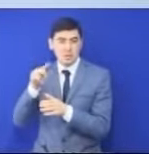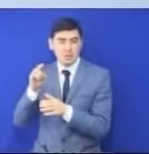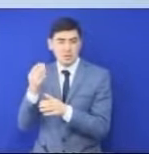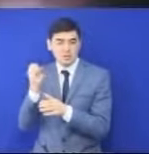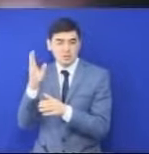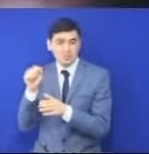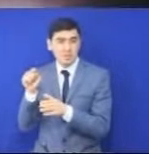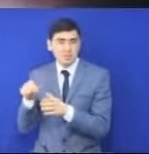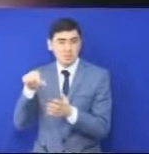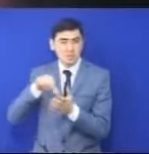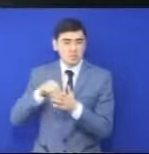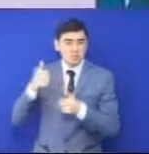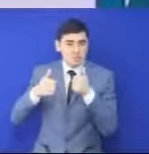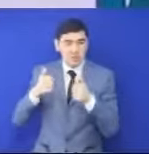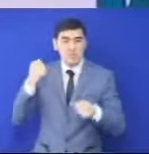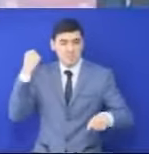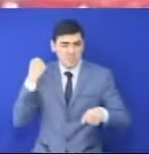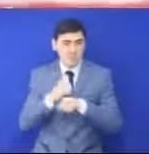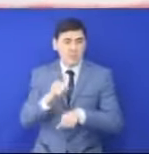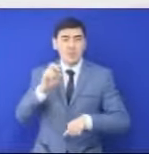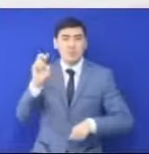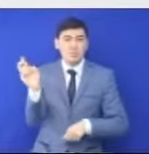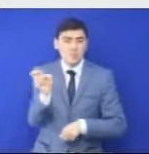финальном этапе представительница Восточно-Казахстанской области набрала